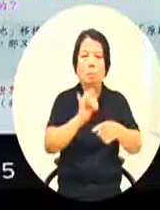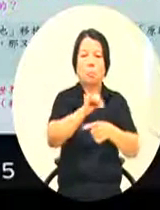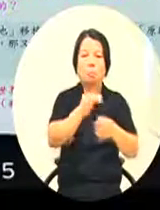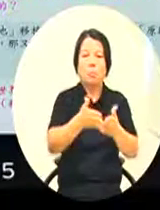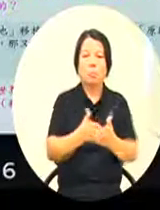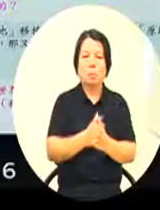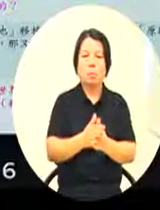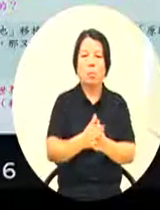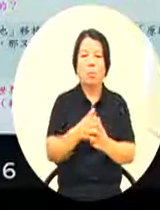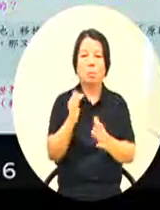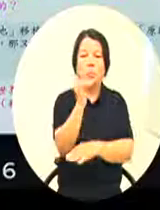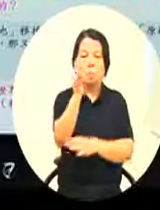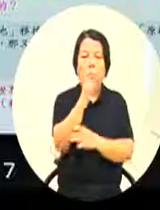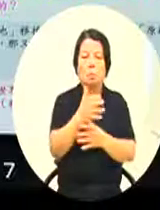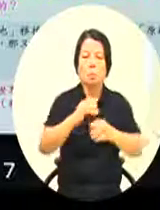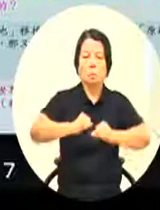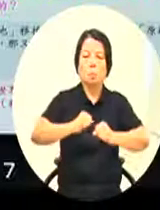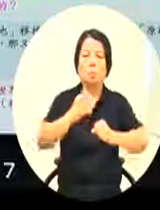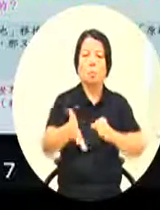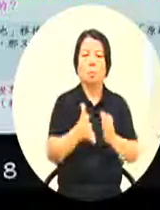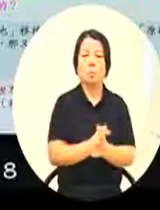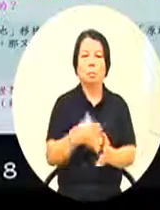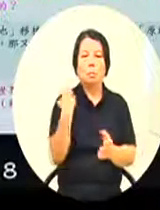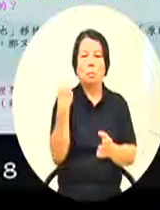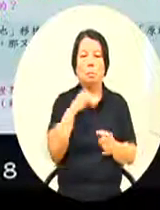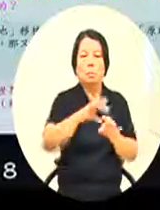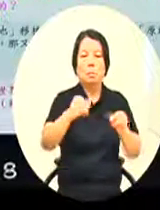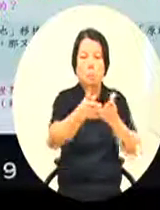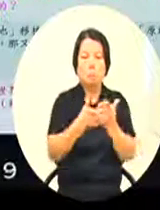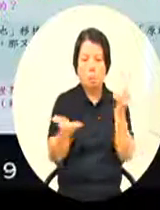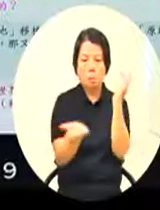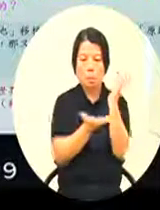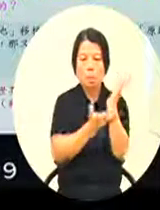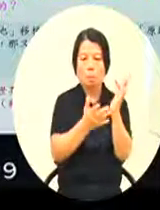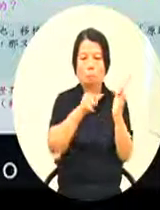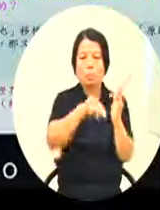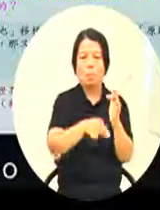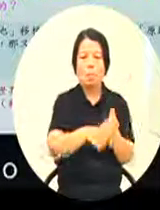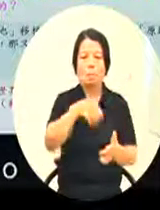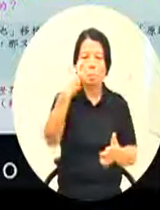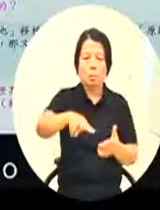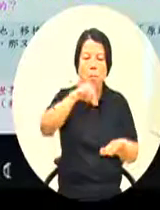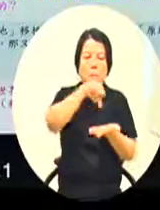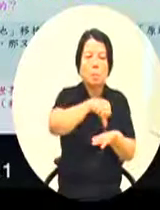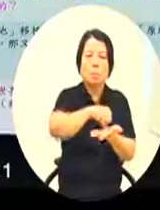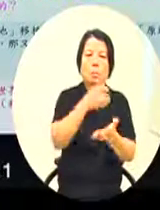吗？原地移植难道是砍完树之后在原地种回去吗？